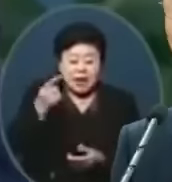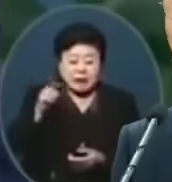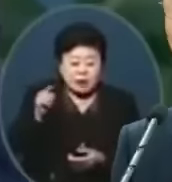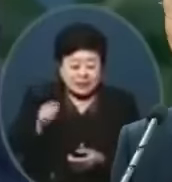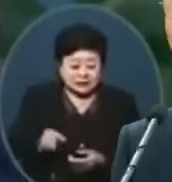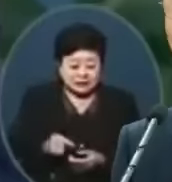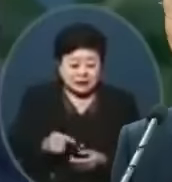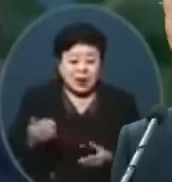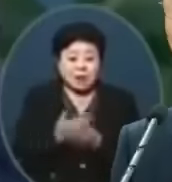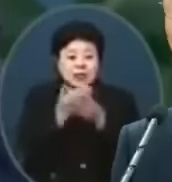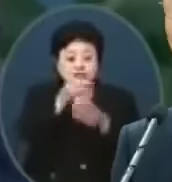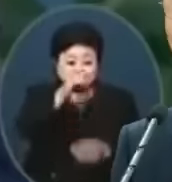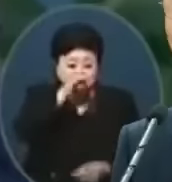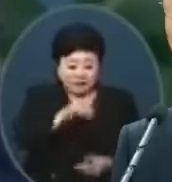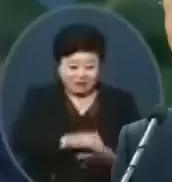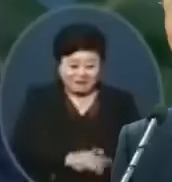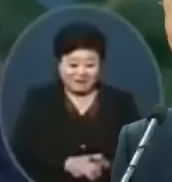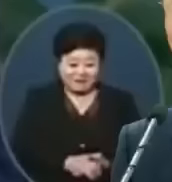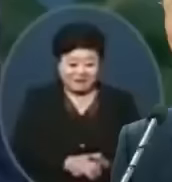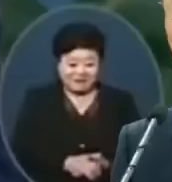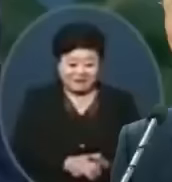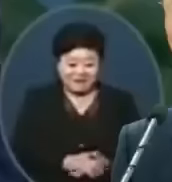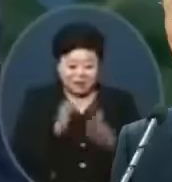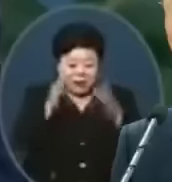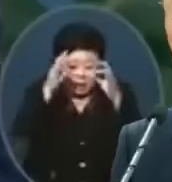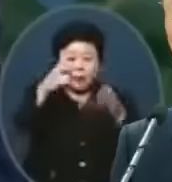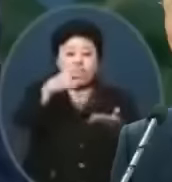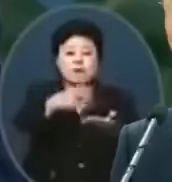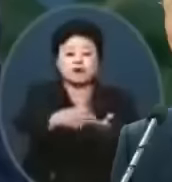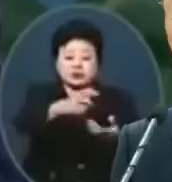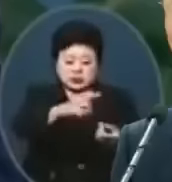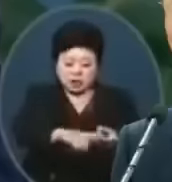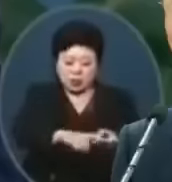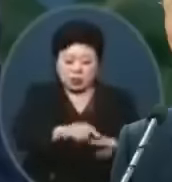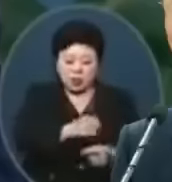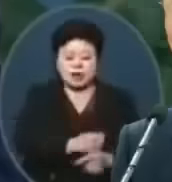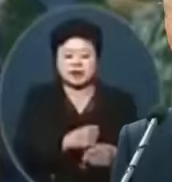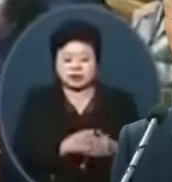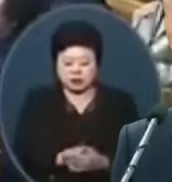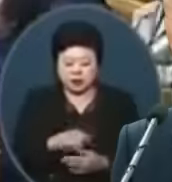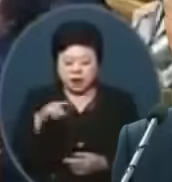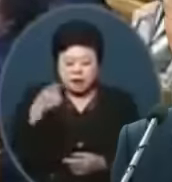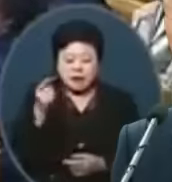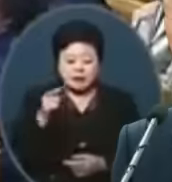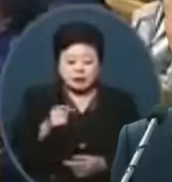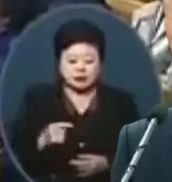100% 교회가 성장했습니다. 바라봄의 법칙을 통해서.